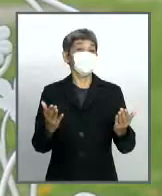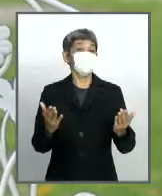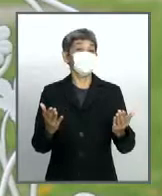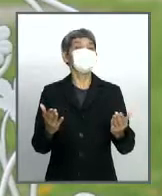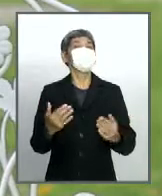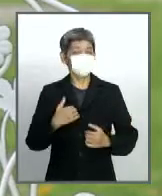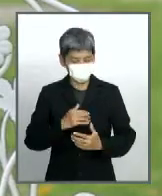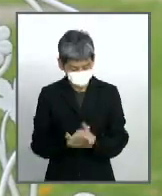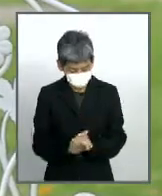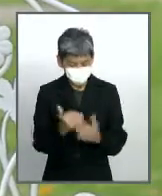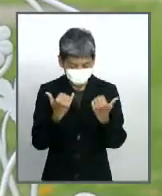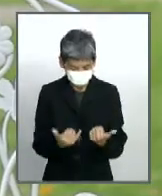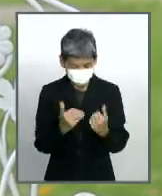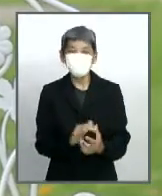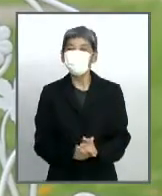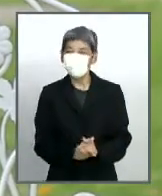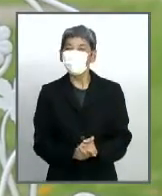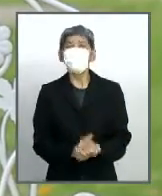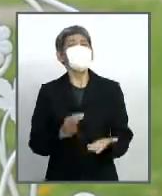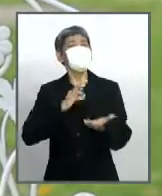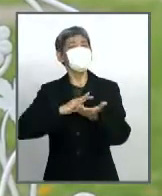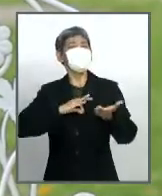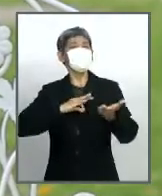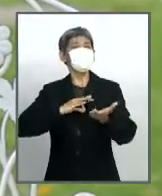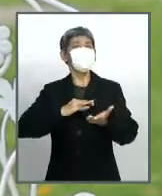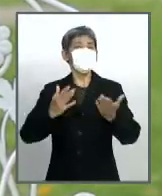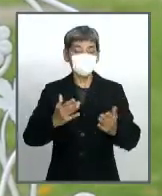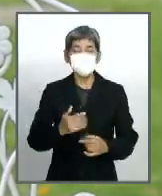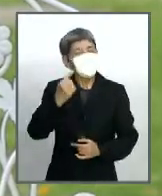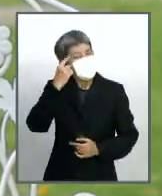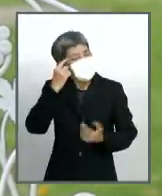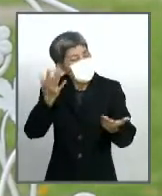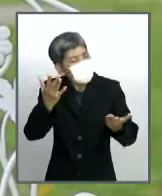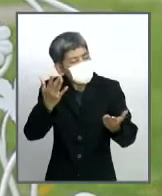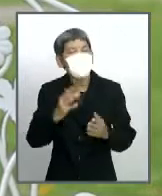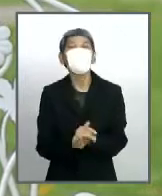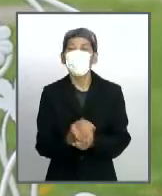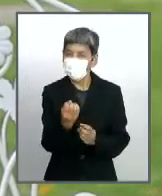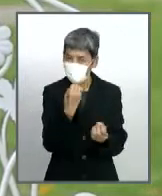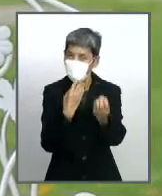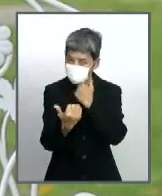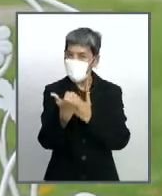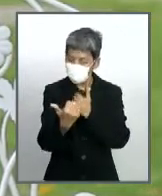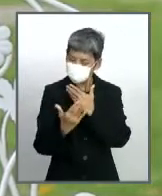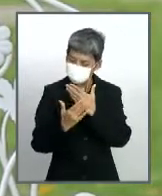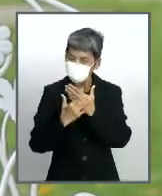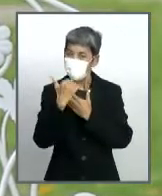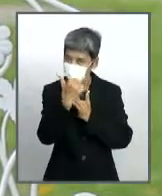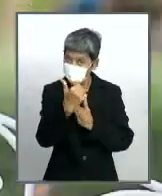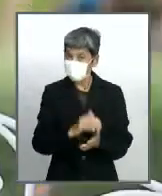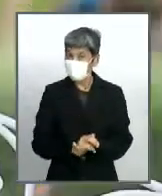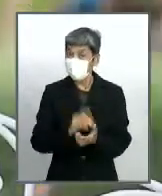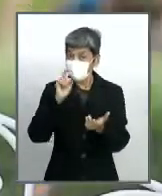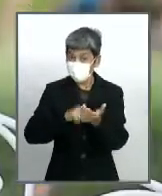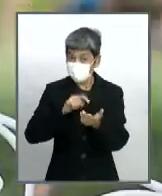พิธีกรกลับมาแล้วนะคะสำหรับวันนี้ค่ะเป็นยังไงกันบ้างมีความคิดเห็นอย่างไรสามารถคอมเมนต์ติชมได้นะคะ